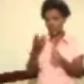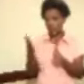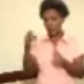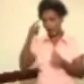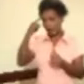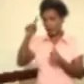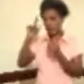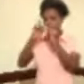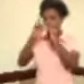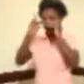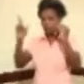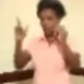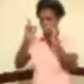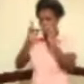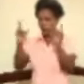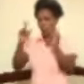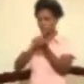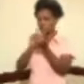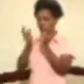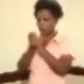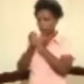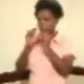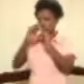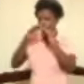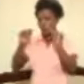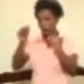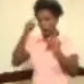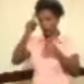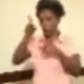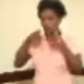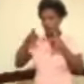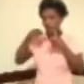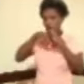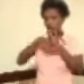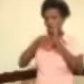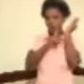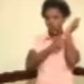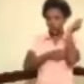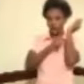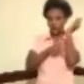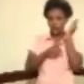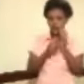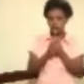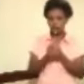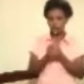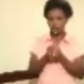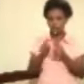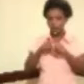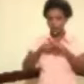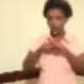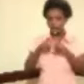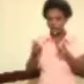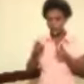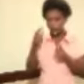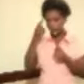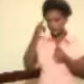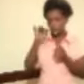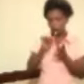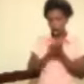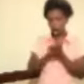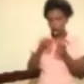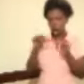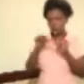est victime de tremblement de terre, car c'est eux-mêmes qui ont souffert, mais cependant, moi, quoi? Que approche la différencier selon qu'on va